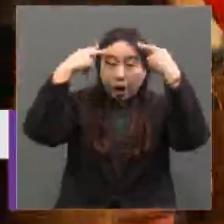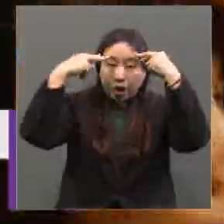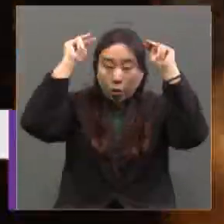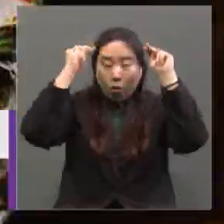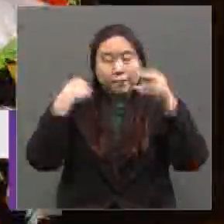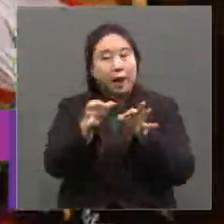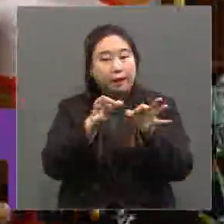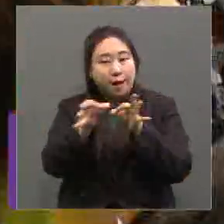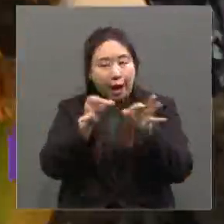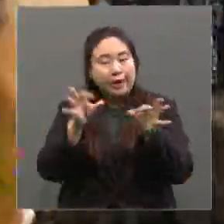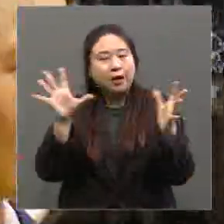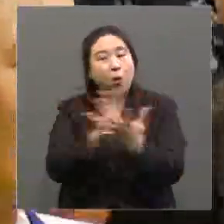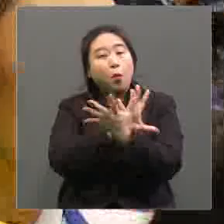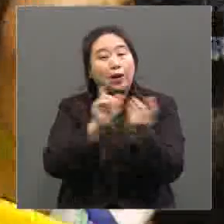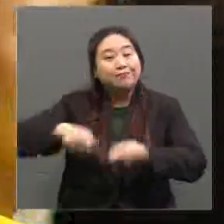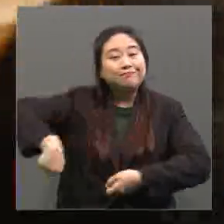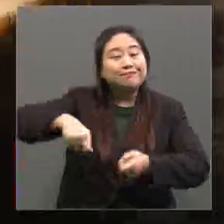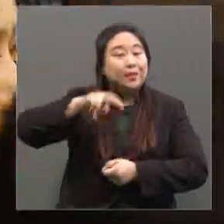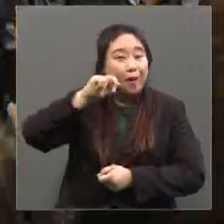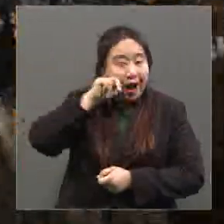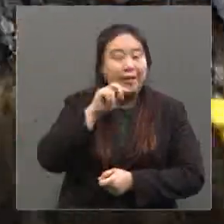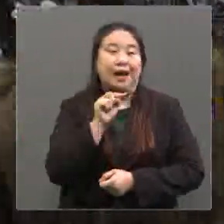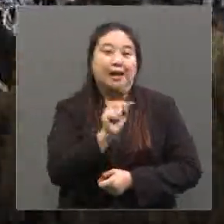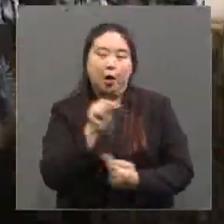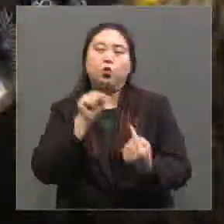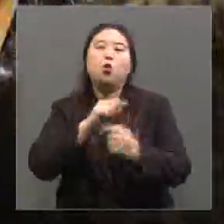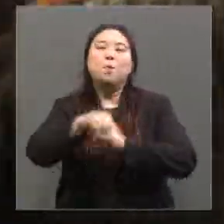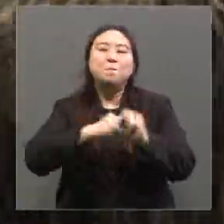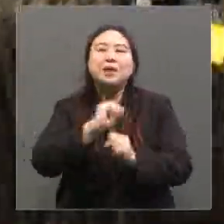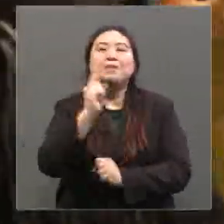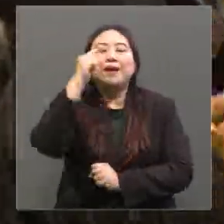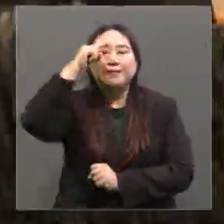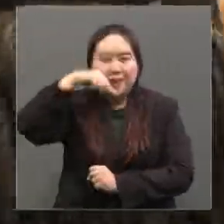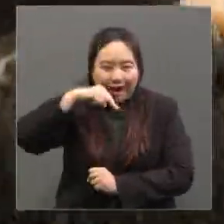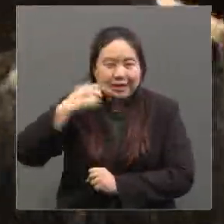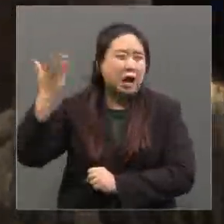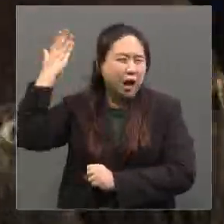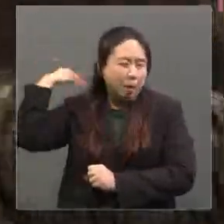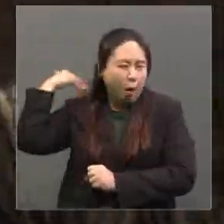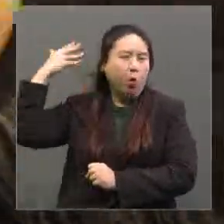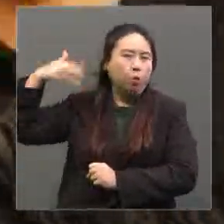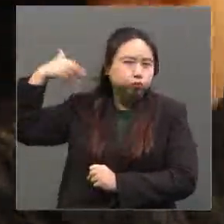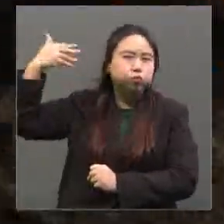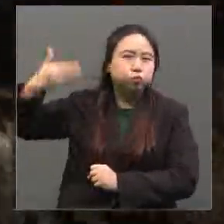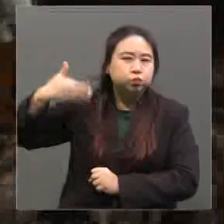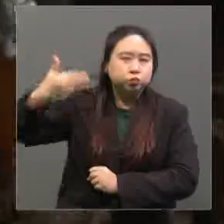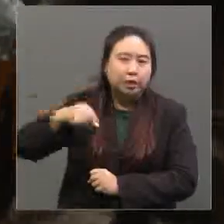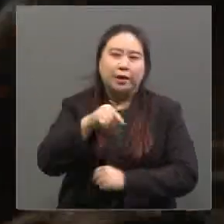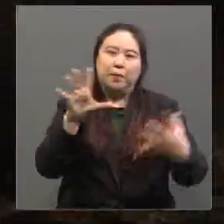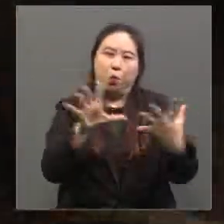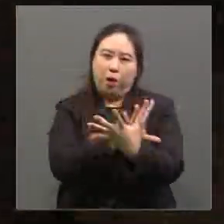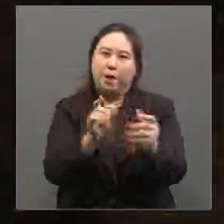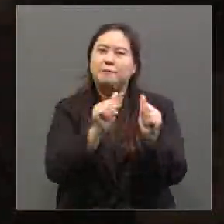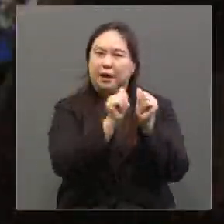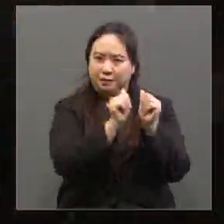จะมีการอธิบายเรื่องของประเพณีสงกรานต์เนี่ยนะคะเป็นประเพณีในวันปีใหม่ไทยสืบทอดจากรุ่นสู่รุ่นเป็นประเพณีอันงดงาม